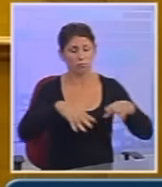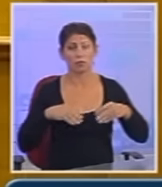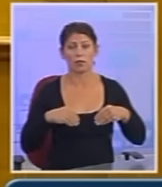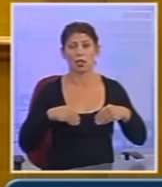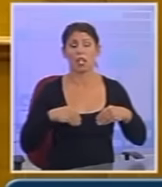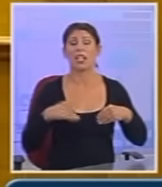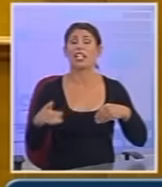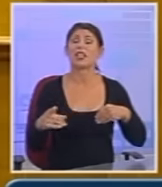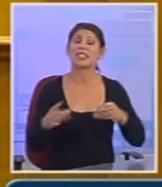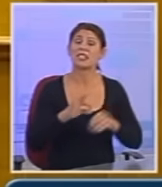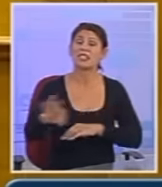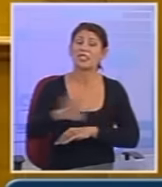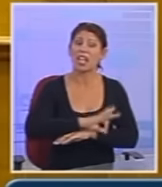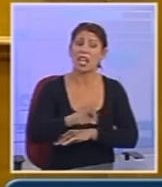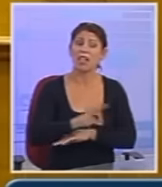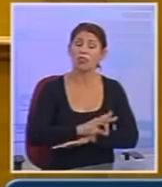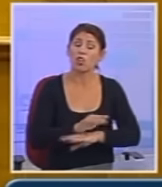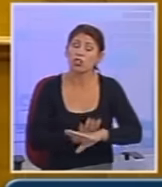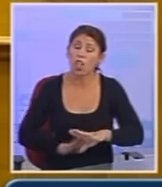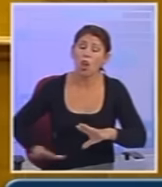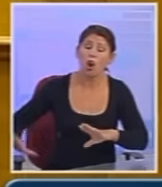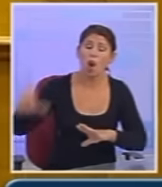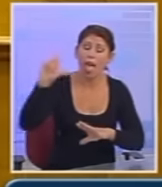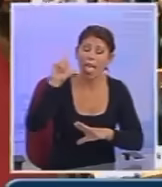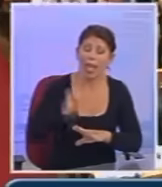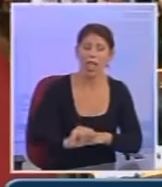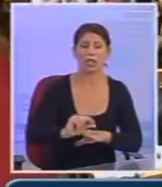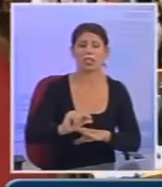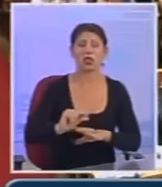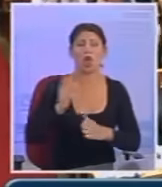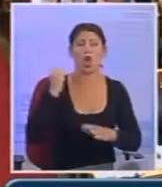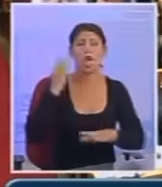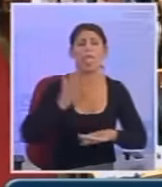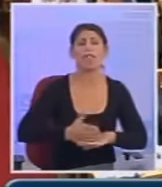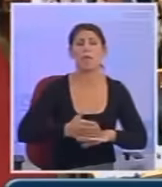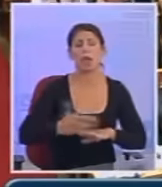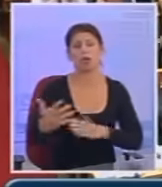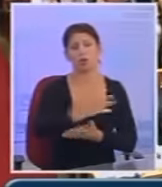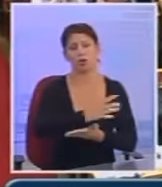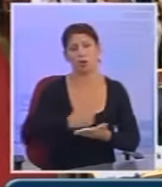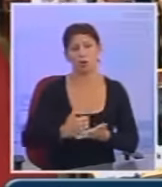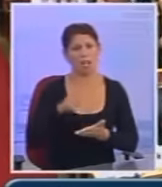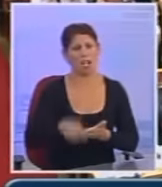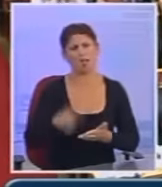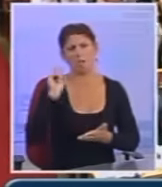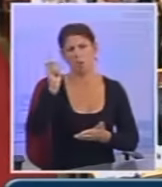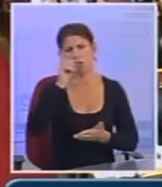του ελάχιστου εγγυημένου εισοδήματος. Δεν μπορεί να μιλά για ευαισθησία. Φτάνει πια αυτή η πολιτική απάτη.